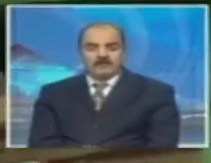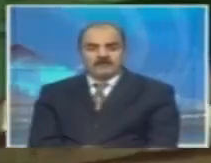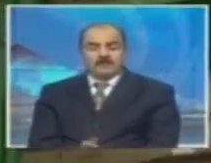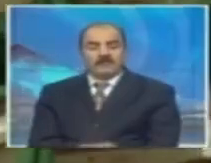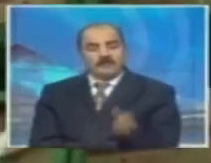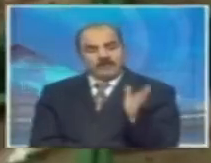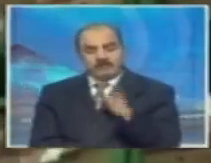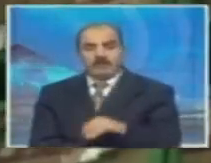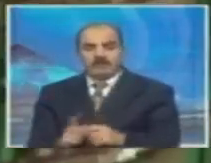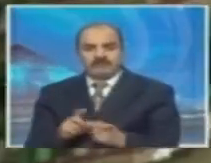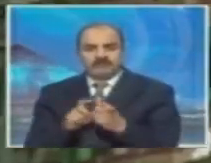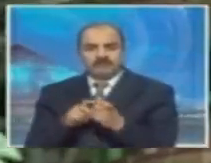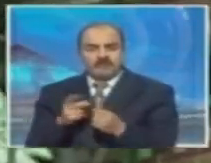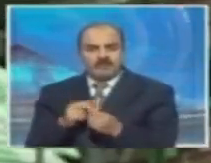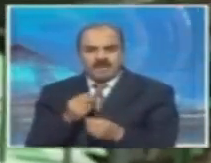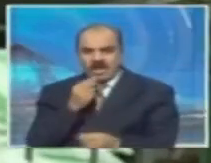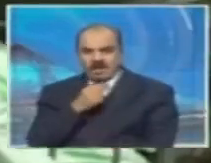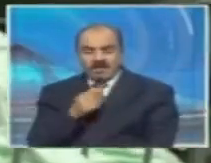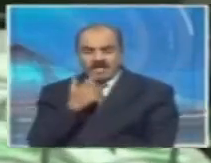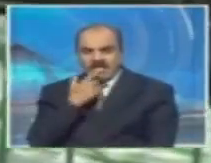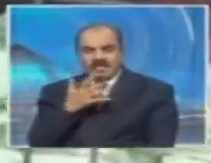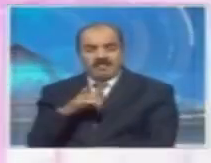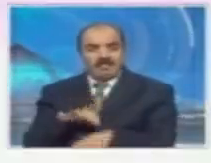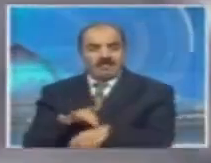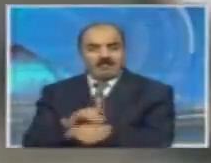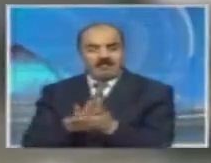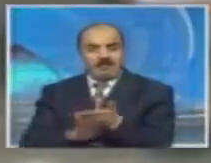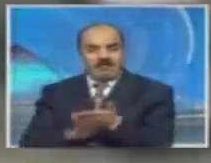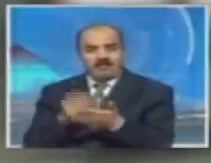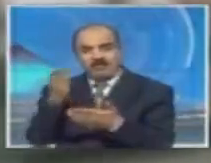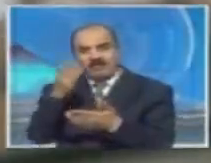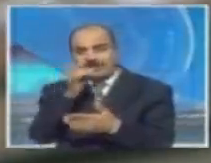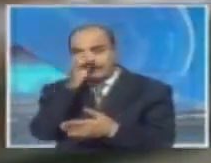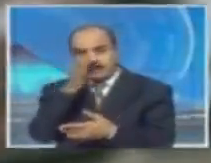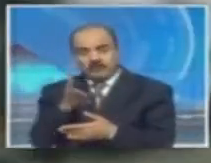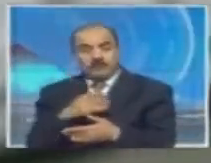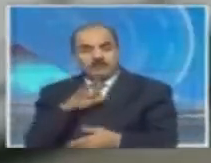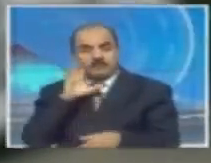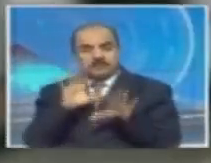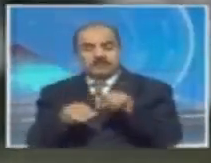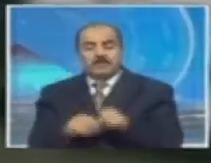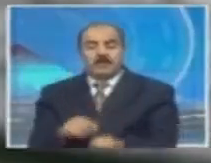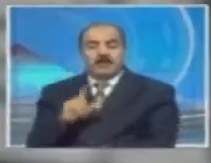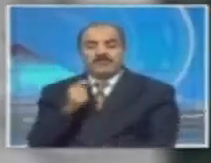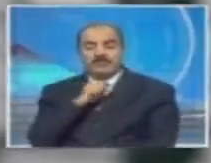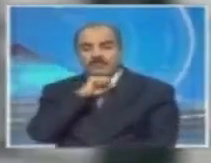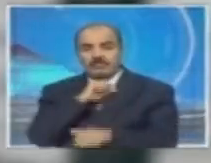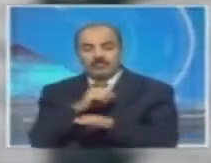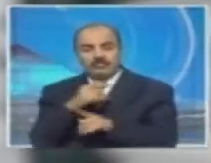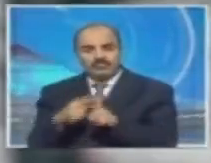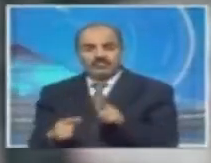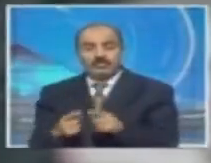وعلى صعيد التصدي لجرائم بيع سلع منتهية الصلاحية، تمكنت الأجهزة الأمنية من ضبط 15 طن ونصف